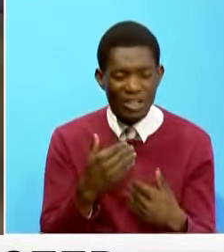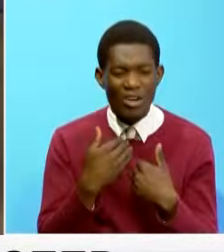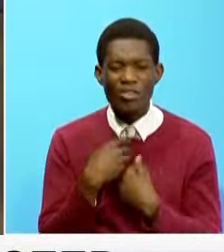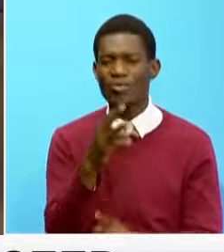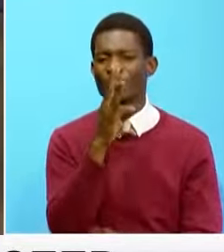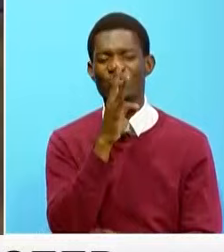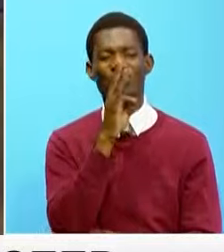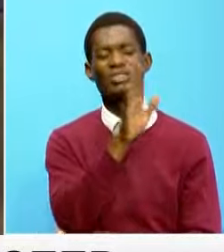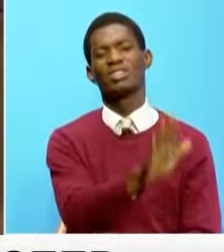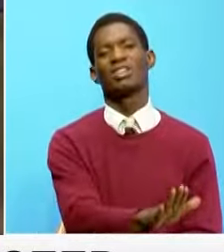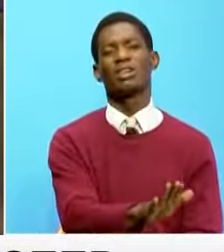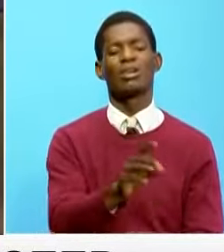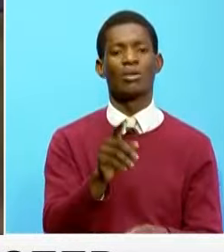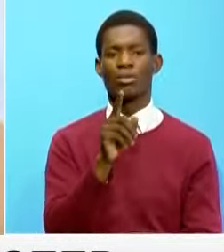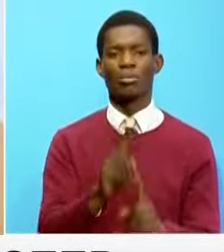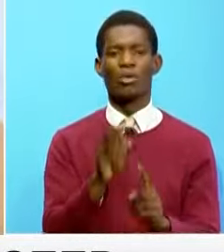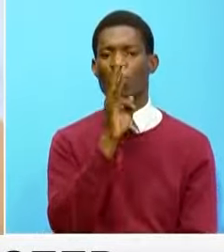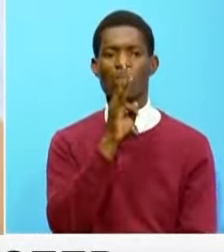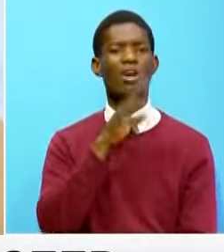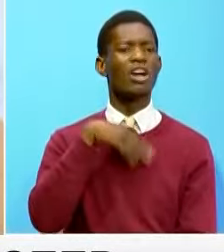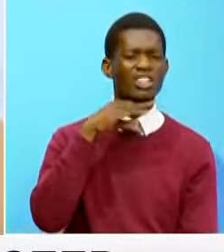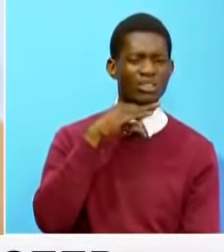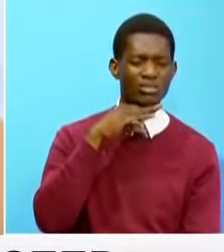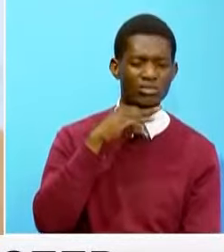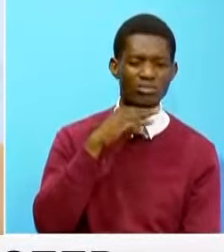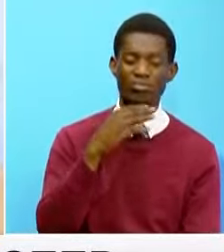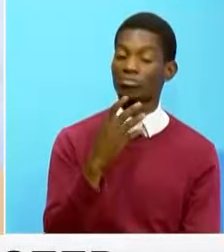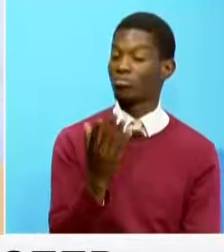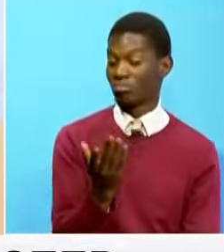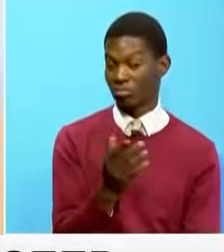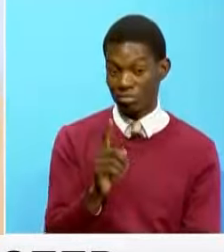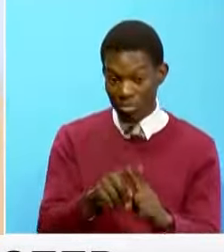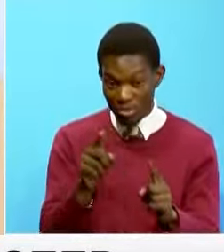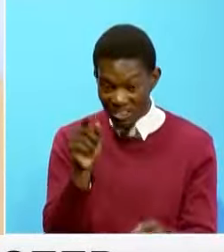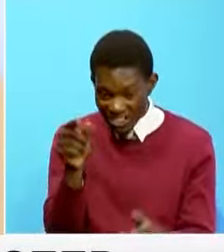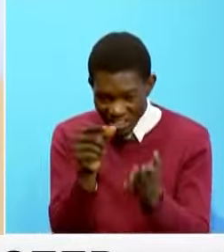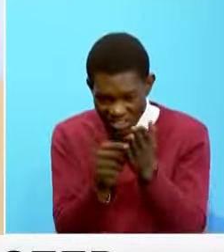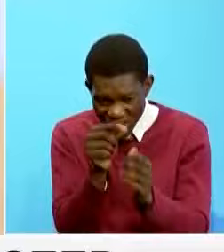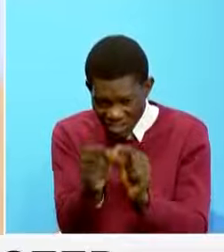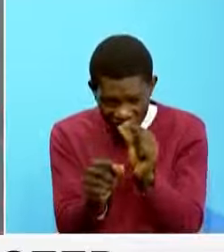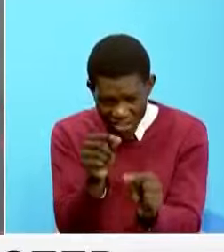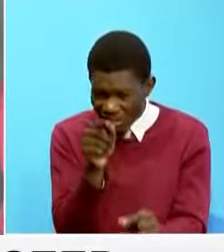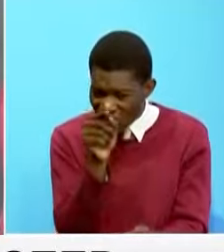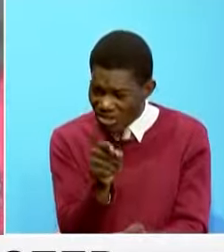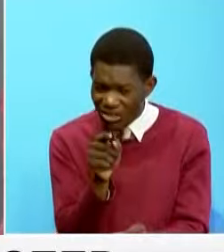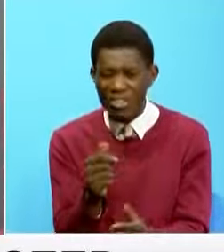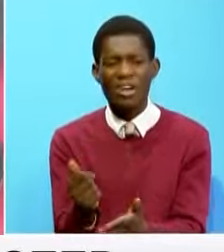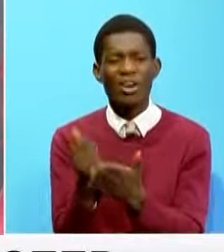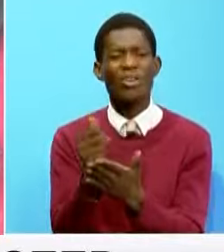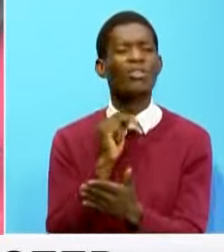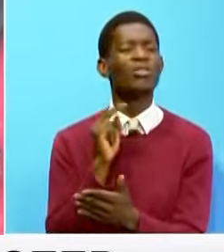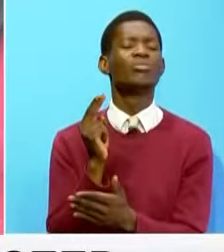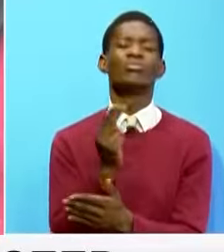Ni osa kwanira manzi yawa. Koma mbeu za mwatipasa hizi. Ziti twale batali ndawa zikaveko